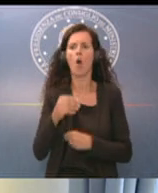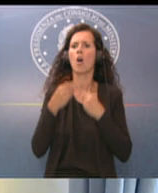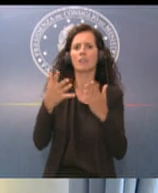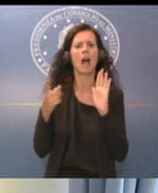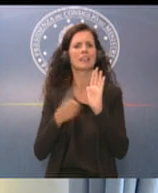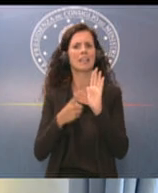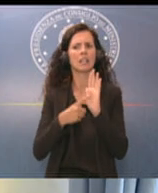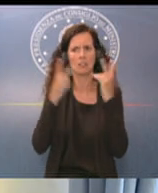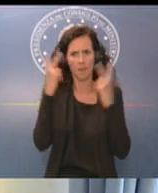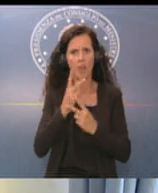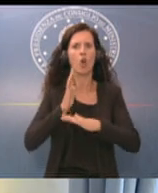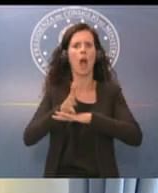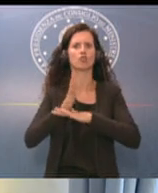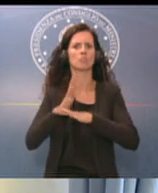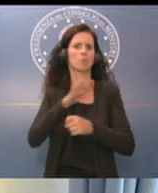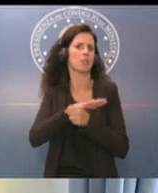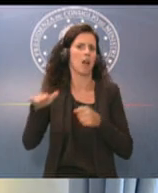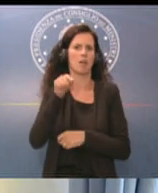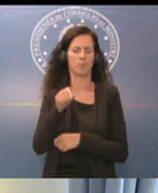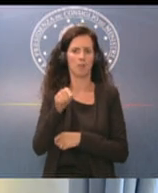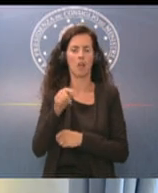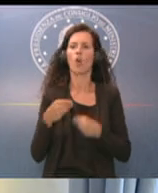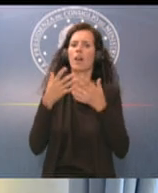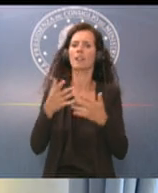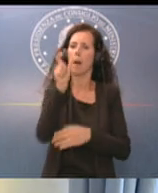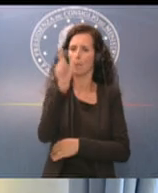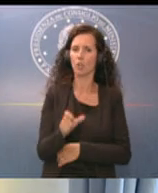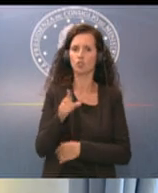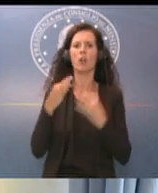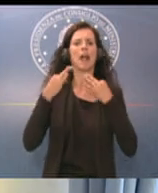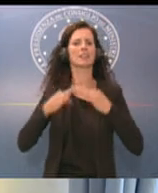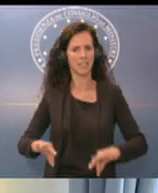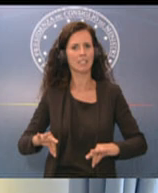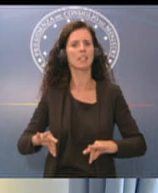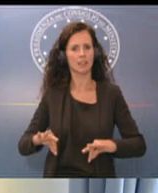diritti, per dare accessibilità, per dare dignità delle persone,